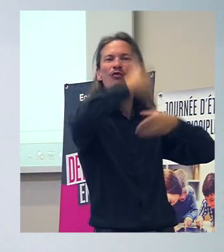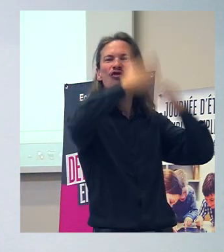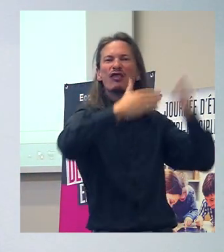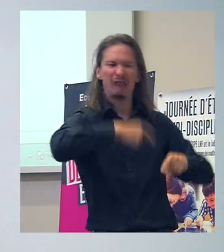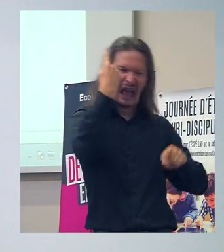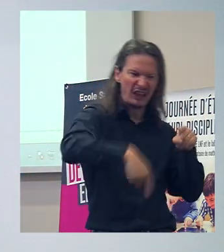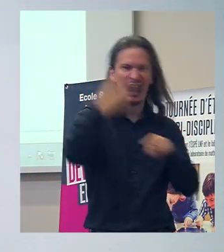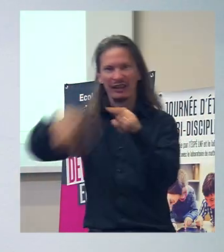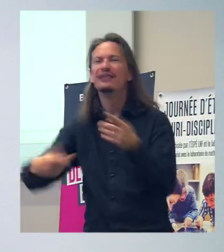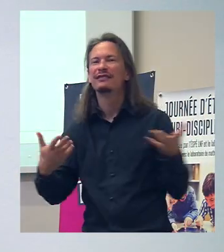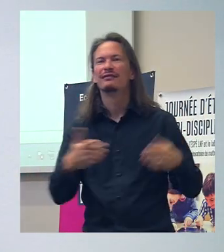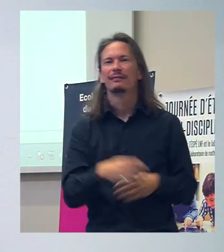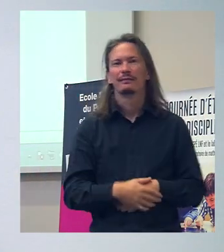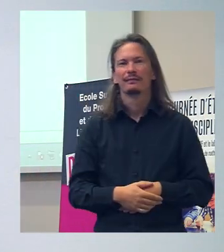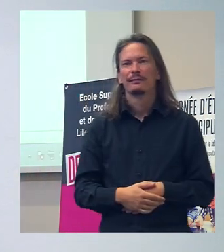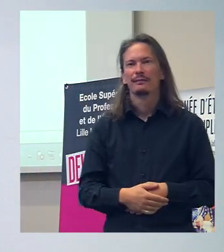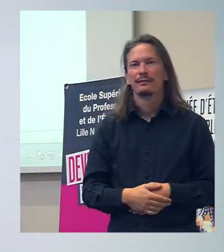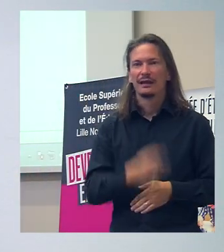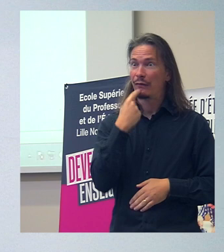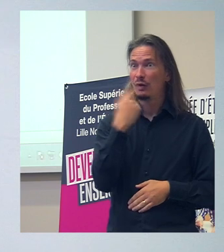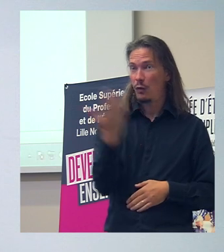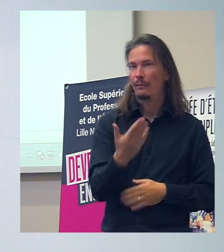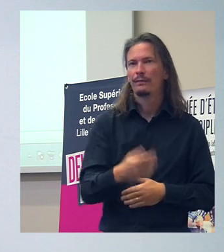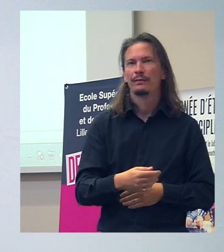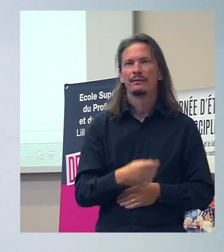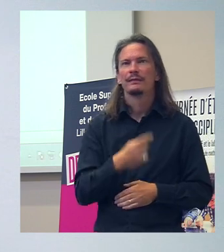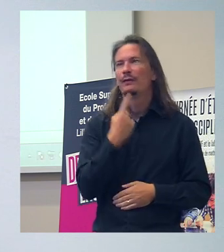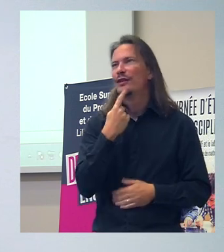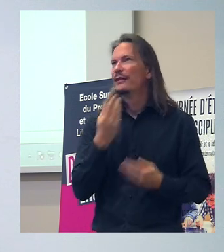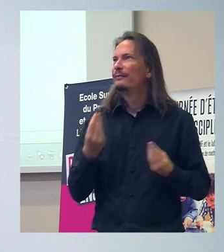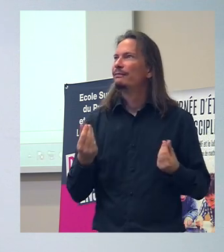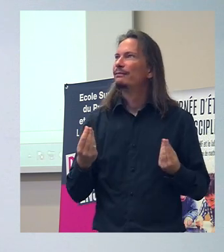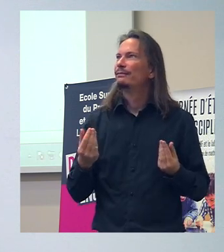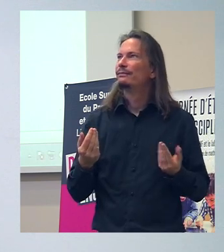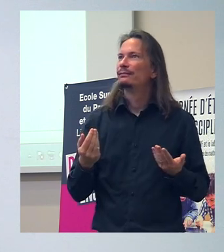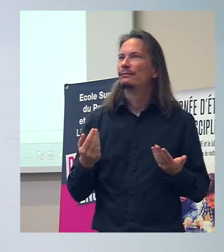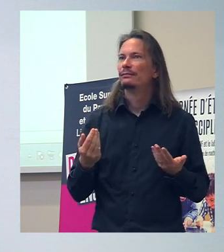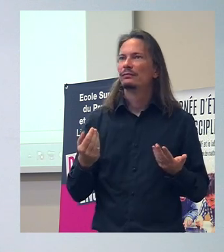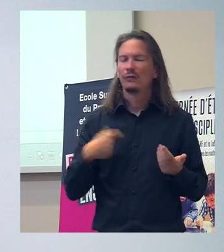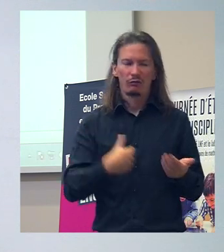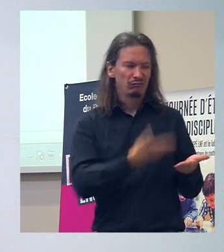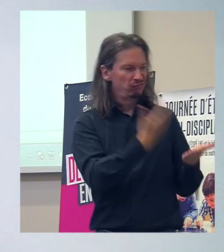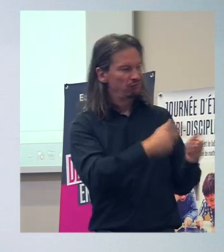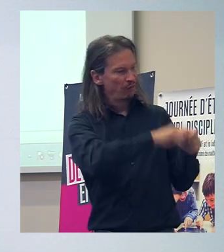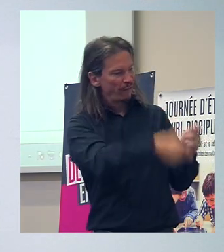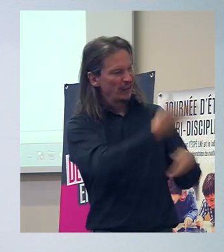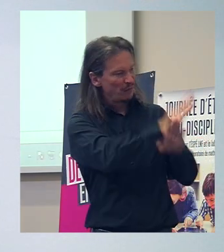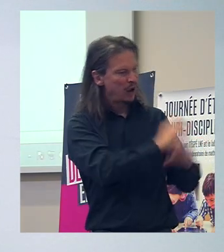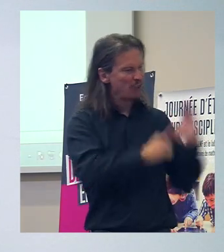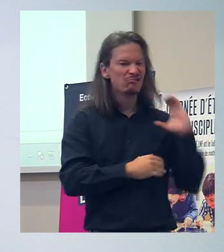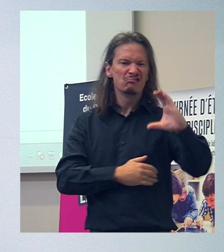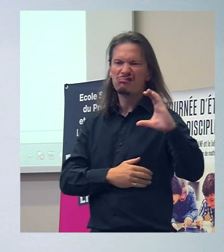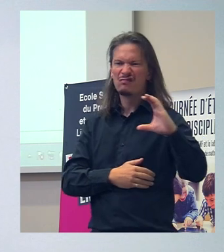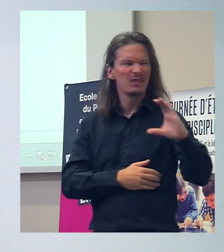C'est-à-dire, il est interdit d'interdire, il est interdit, si vous voulez, de venir avec des choses toutes faites.